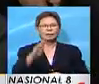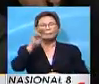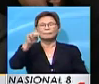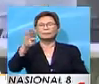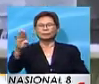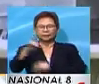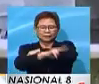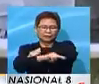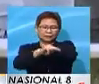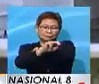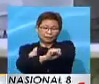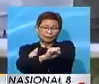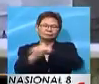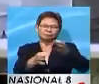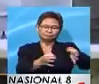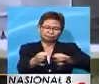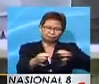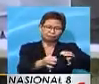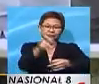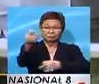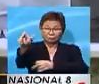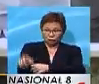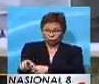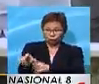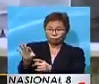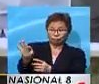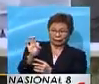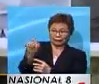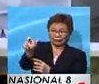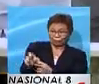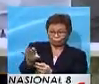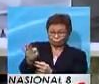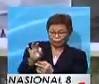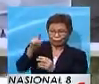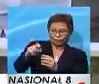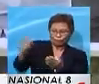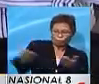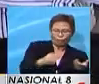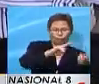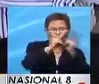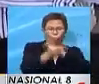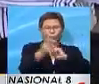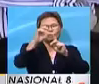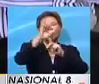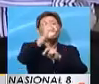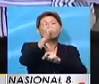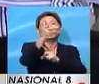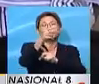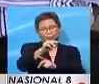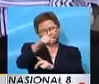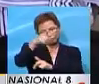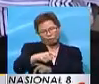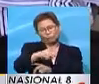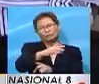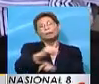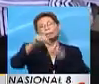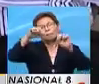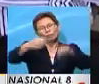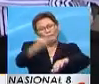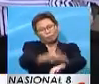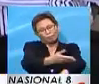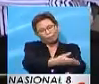depan menjelaskan individu yang dipilih perlu membawa perubahan kepada Persatuan bola sepak dan boleh